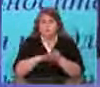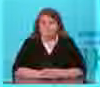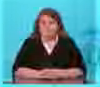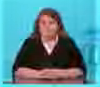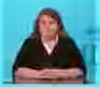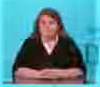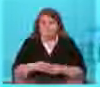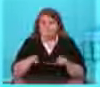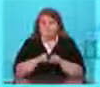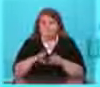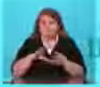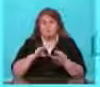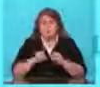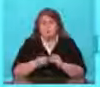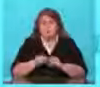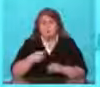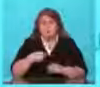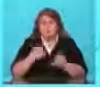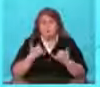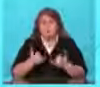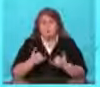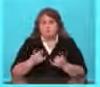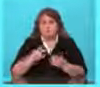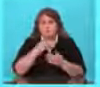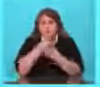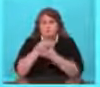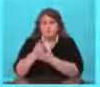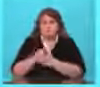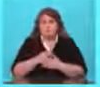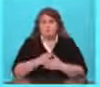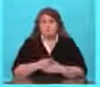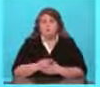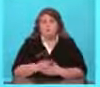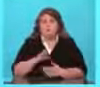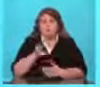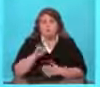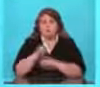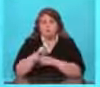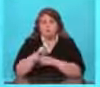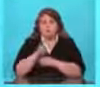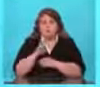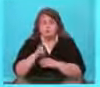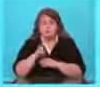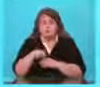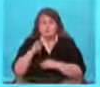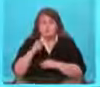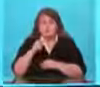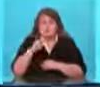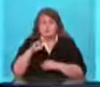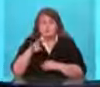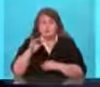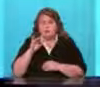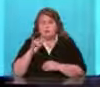таблице. Таким образом, мы сегодня рассмотрели с вами и задачи на дигибридное